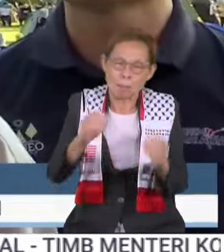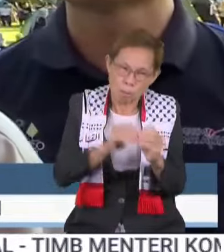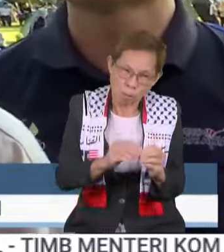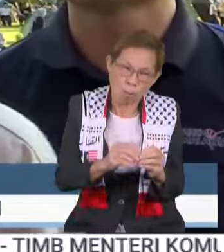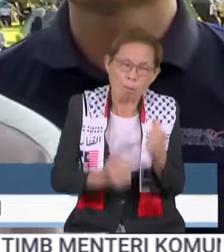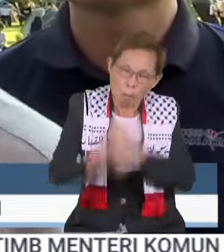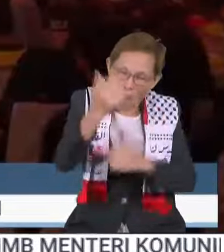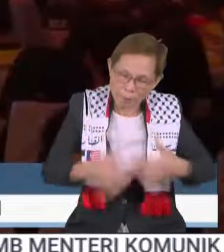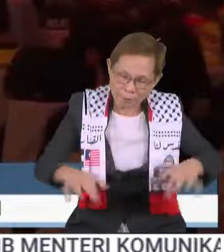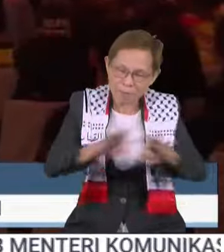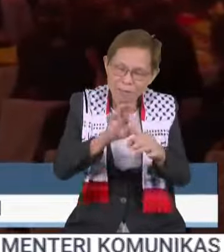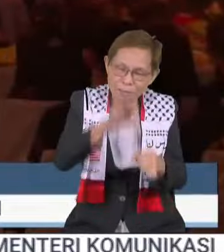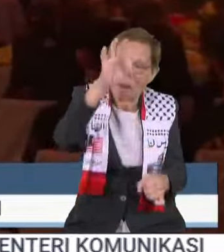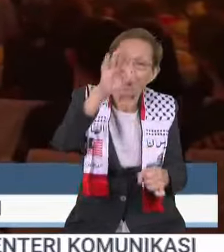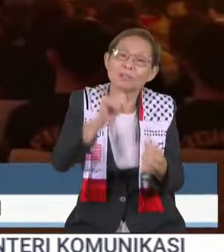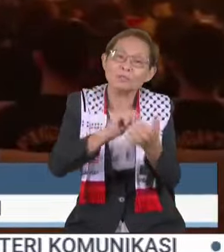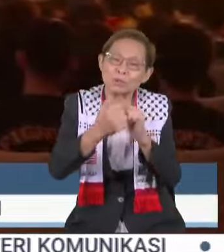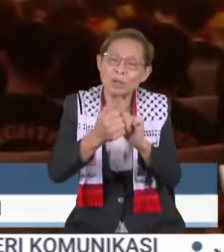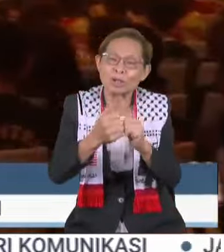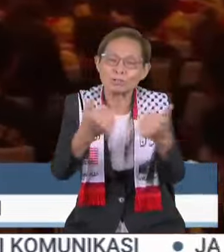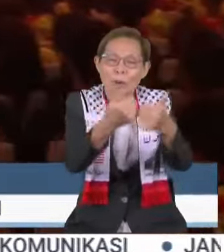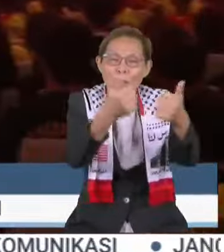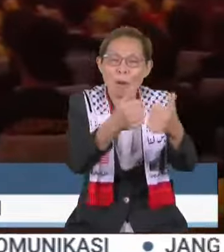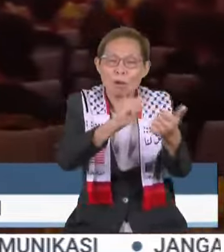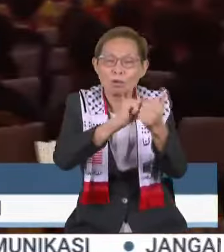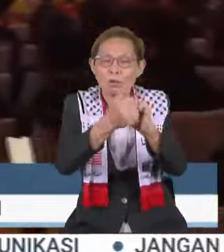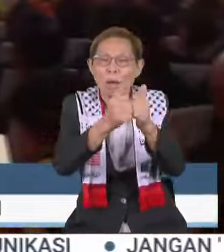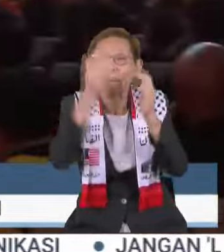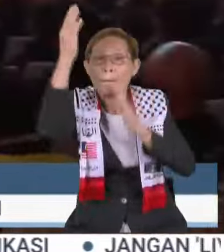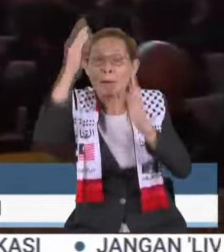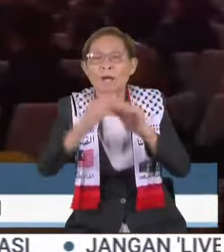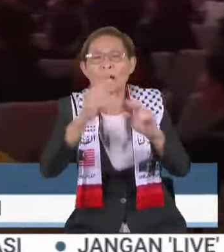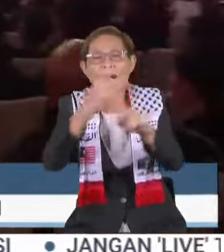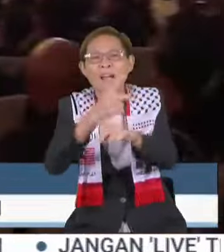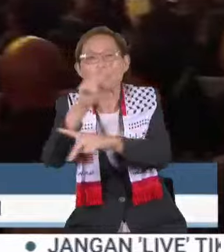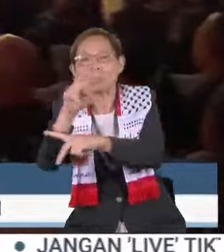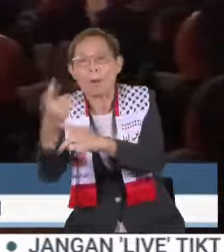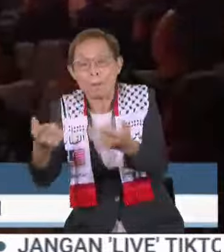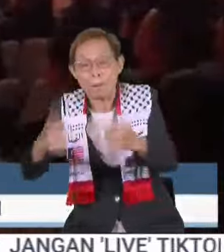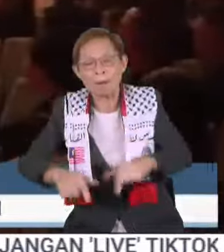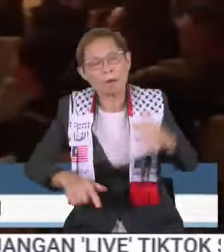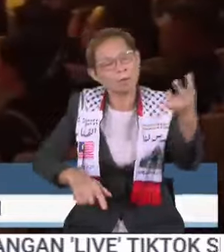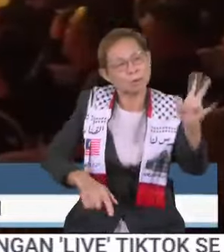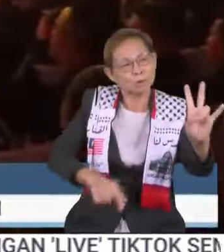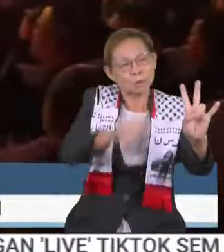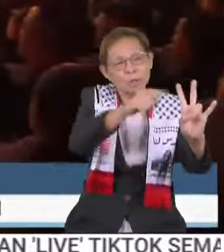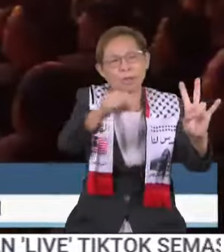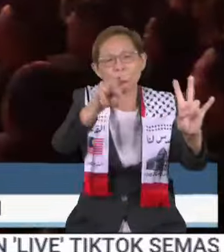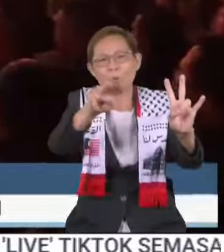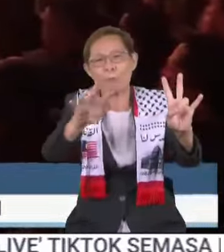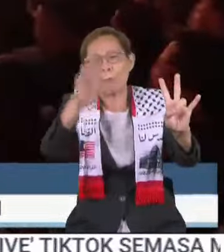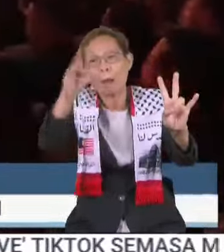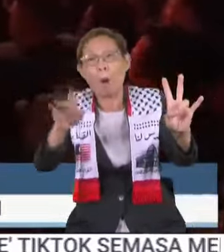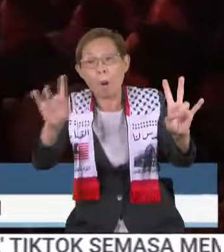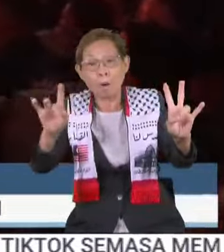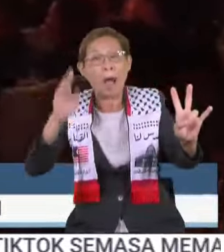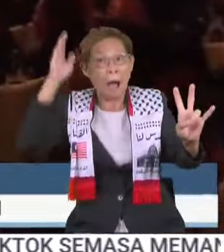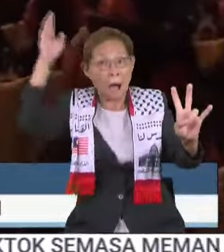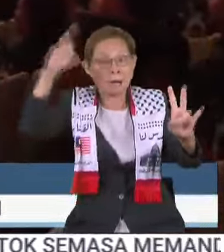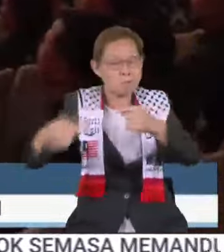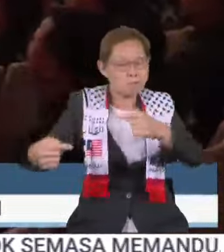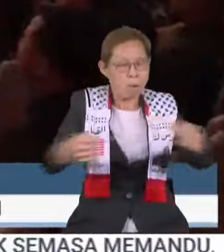semangat kesukanan. Setakat ini, Temasya Sukma Sarawak edisi ke-21 yang bakal berlangsung pada 17 hingga 24 Ogos kelak